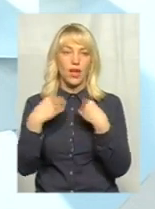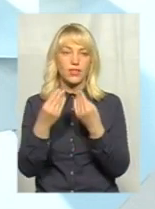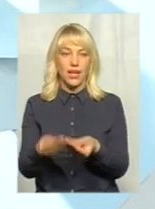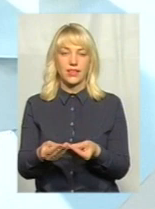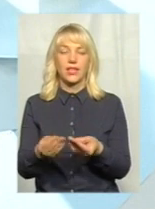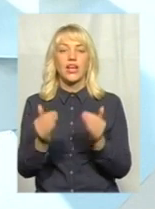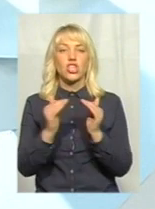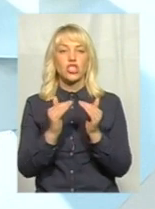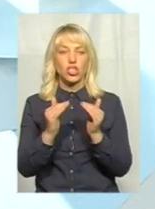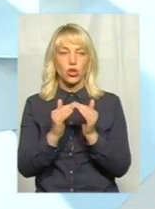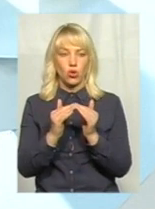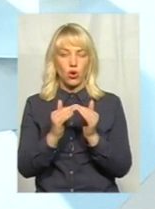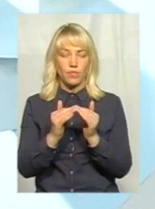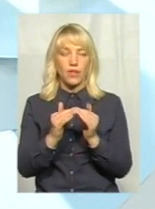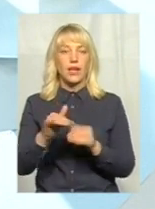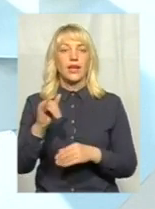в періоді роботи.